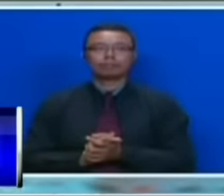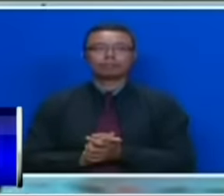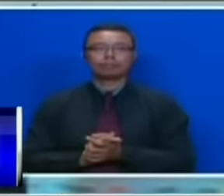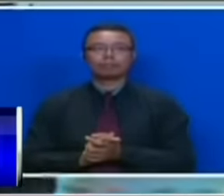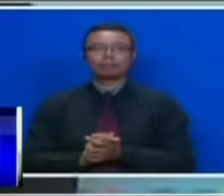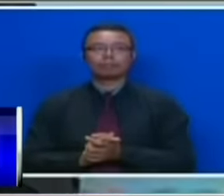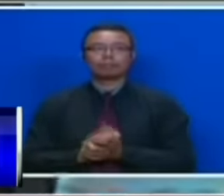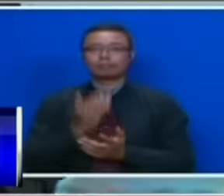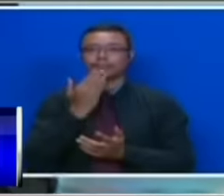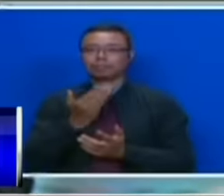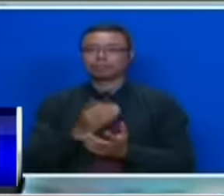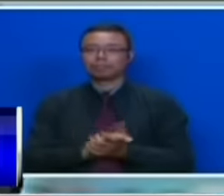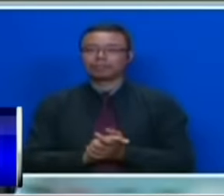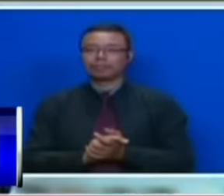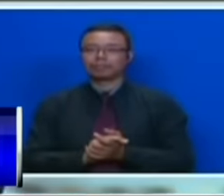Terima kasih.